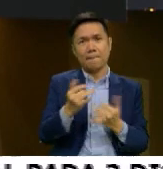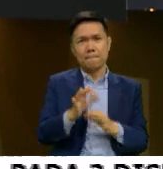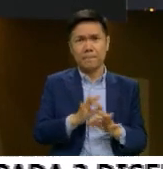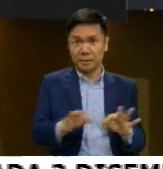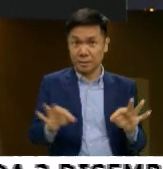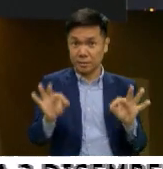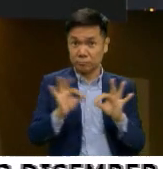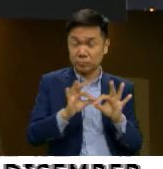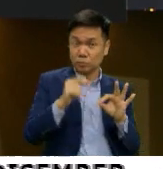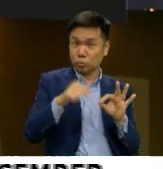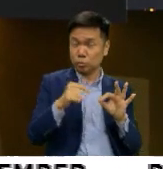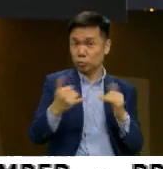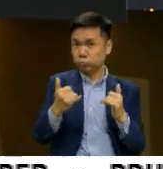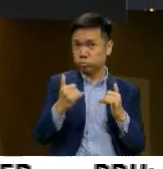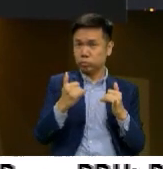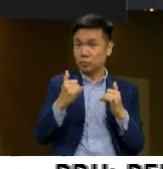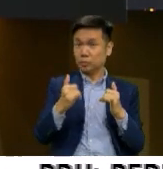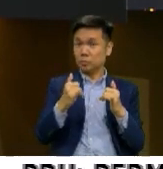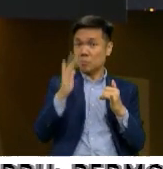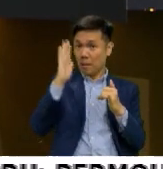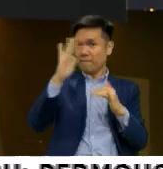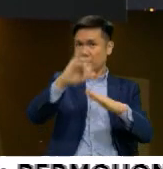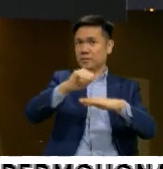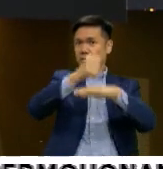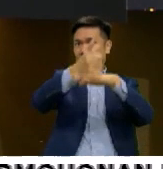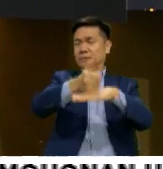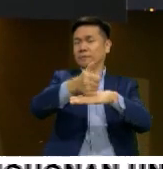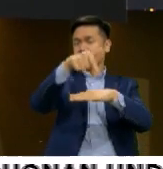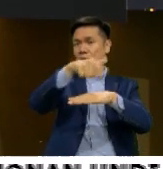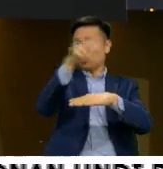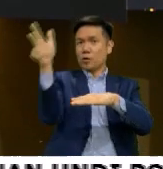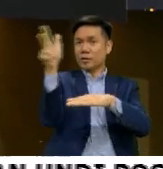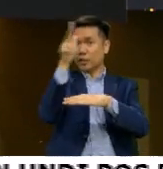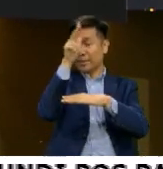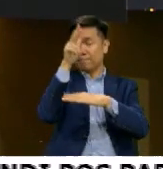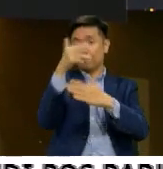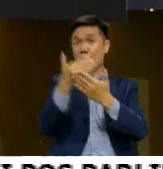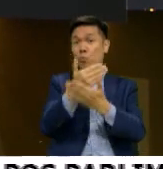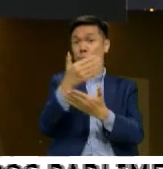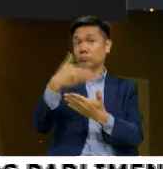dalam menentukan kerajaan baru pasca Piayu